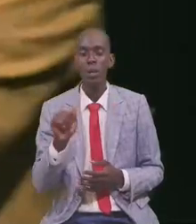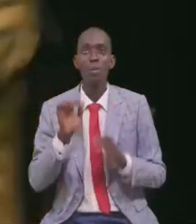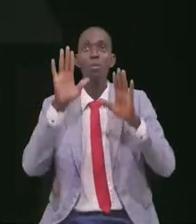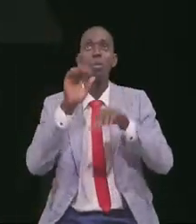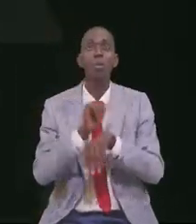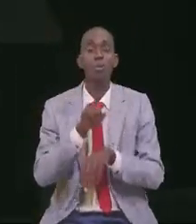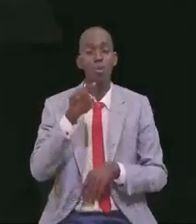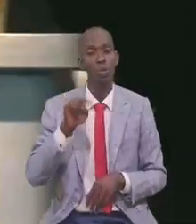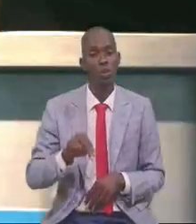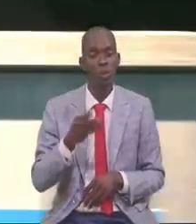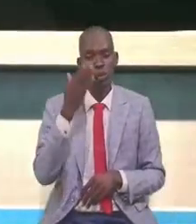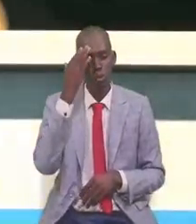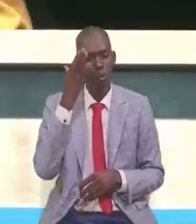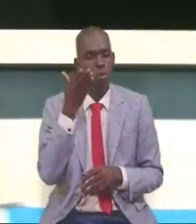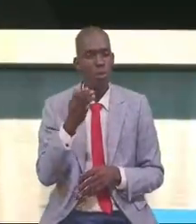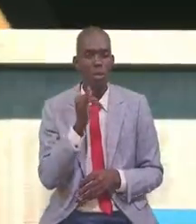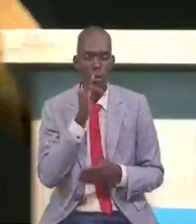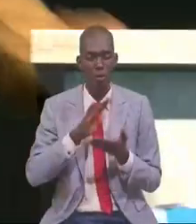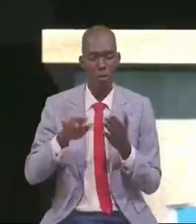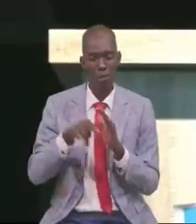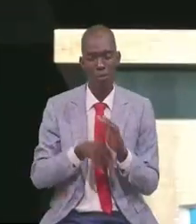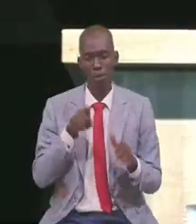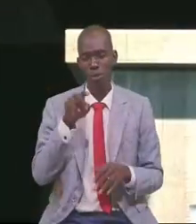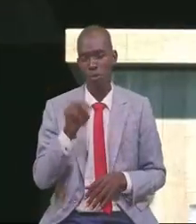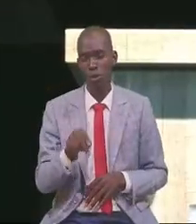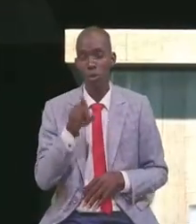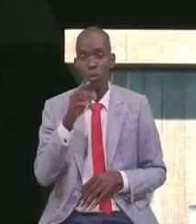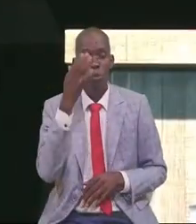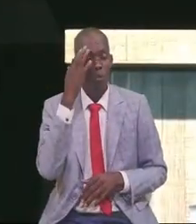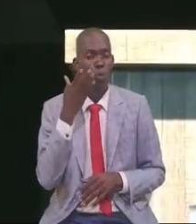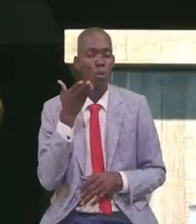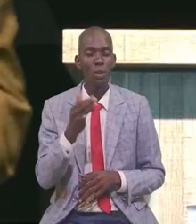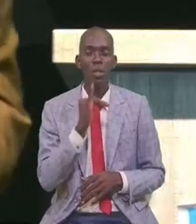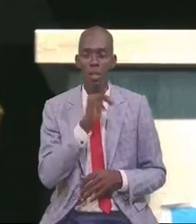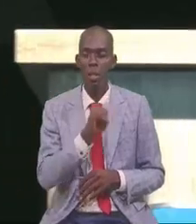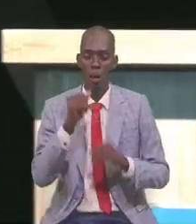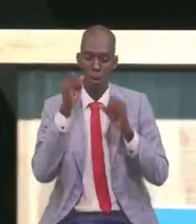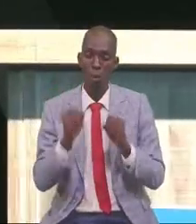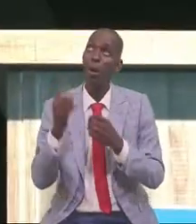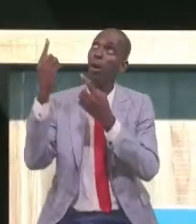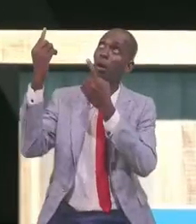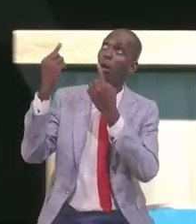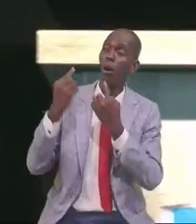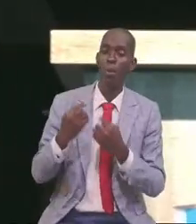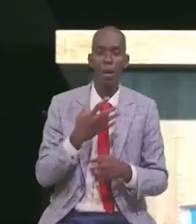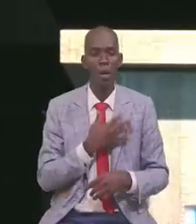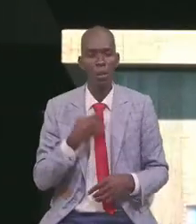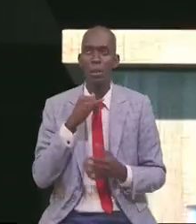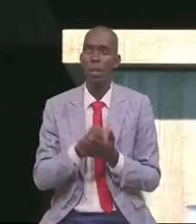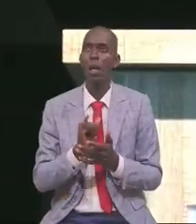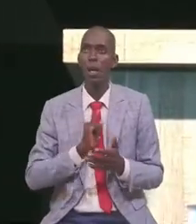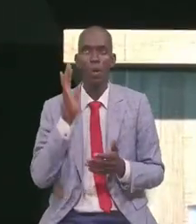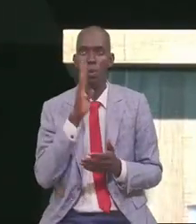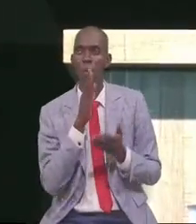vous avez besoin. Vous savez qu'il y a une puissance que vous avez, dont vous avez besoin venant du ciel. Vous dites, je serai